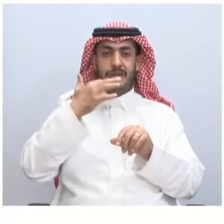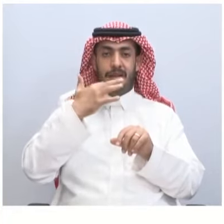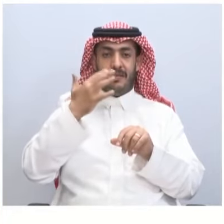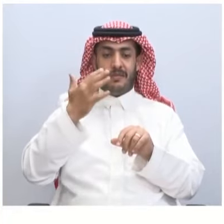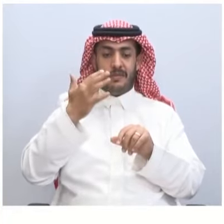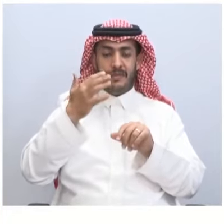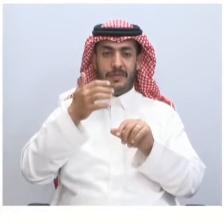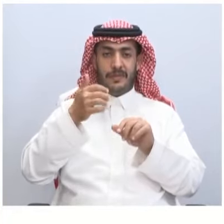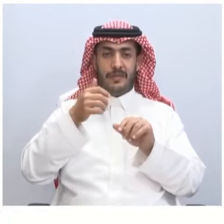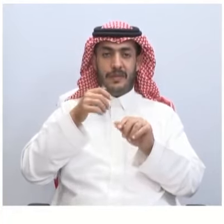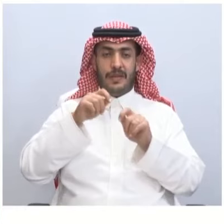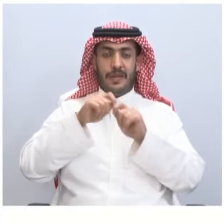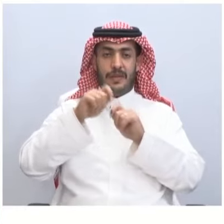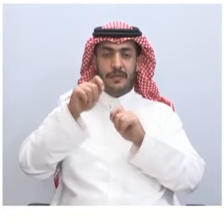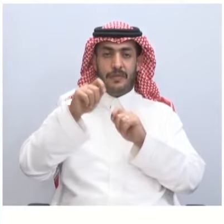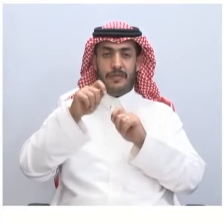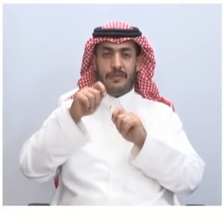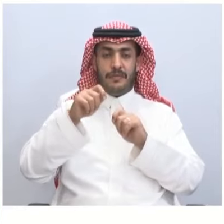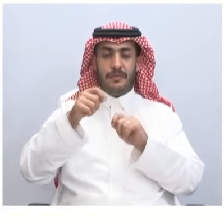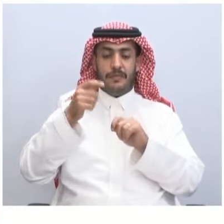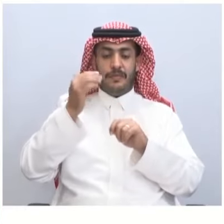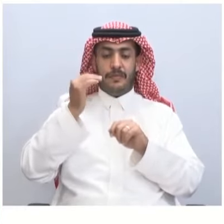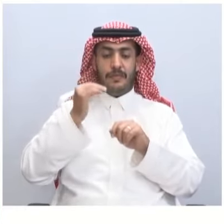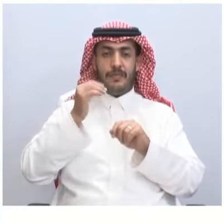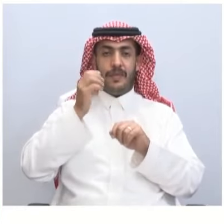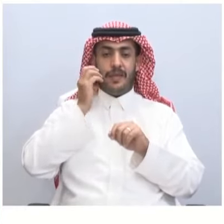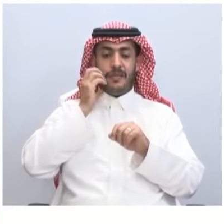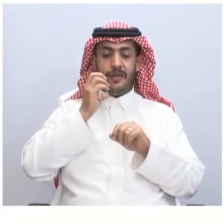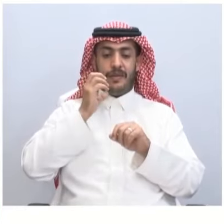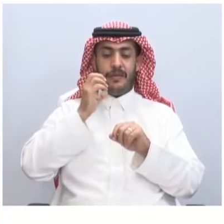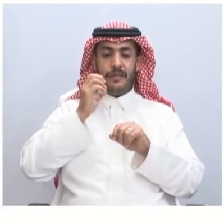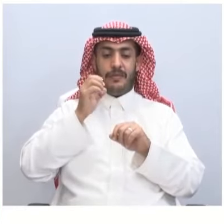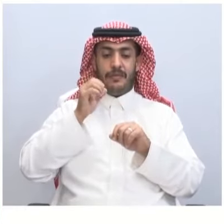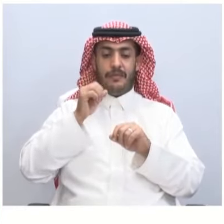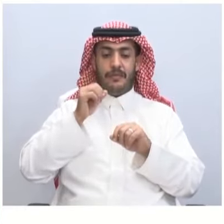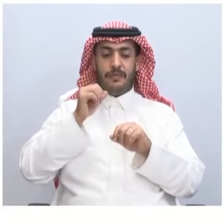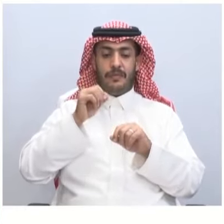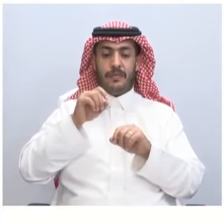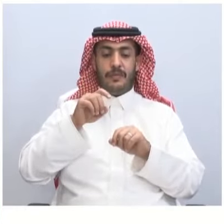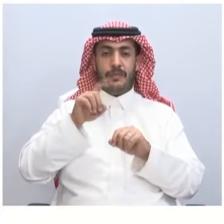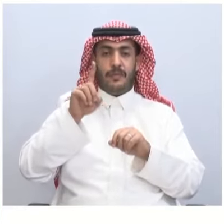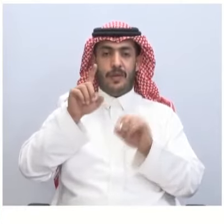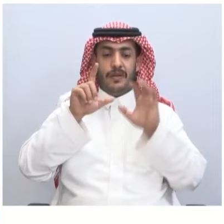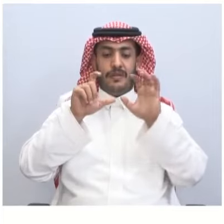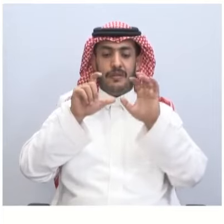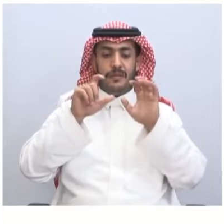39500 كيلو متر مربع الامارات العربيه المتحده